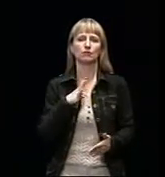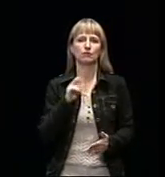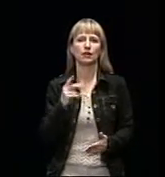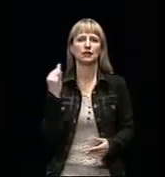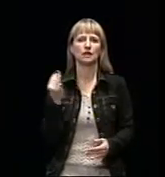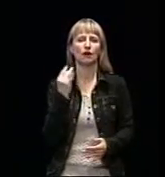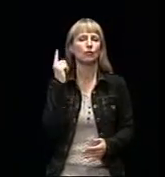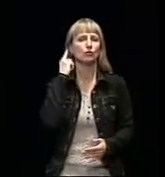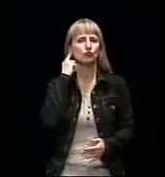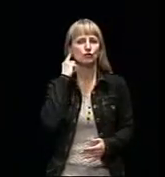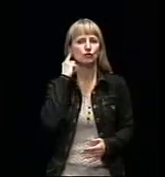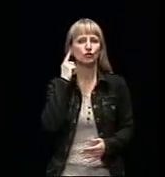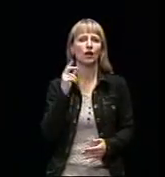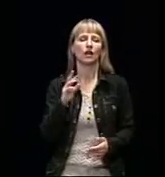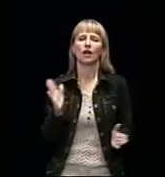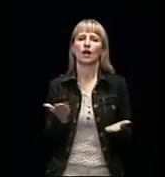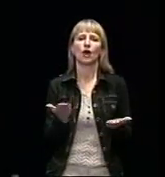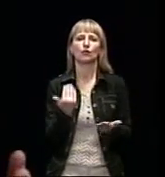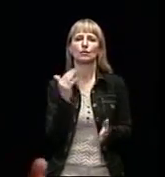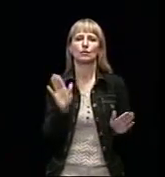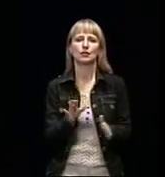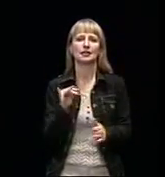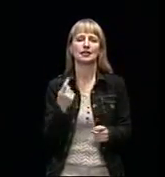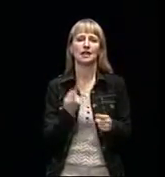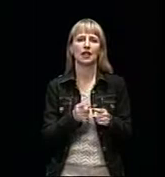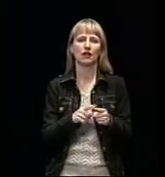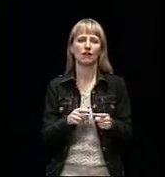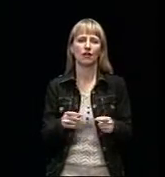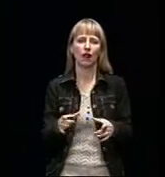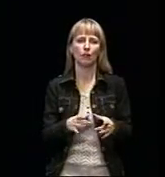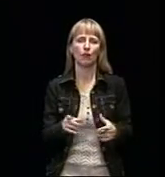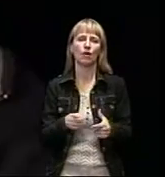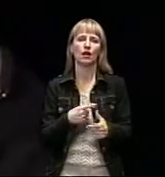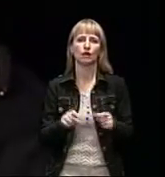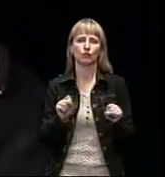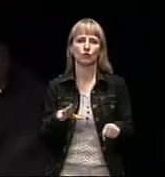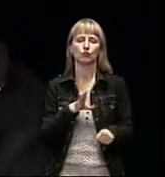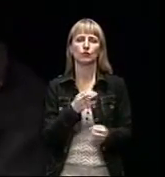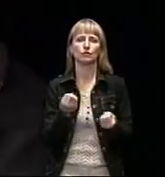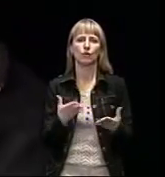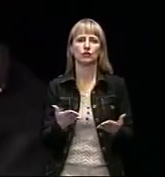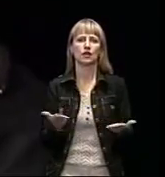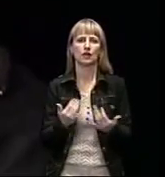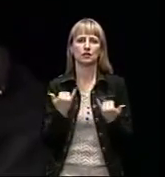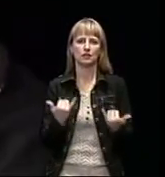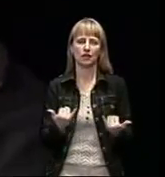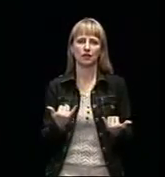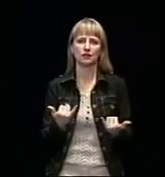цікаво почути якусь пісню із цього альбому, чи, можливо, просто яка зараз